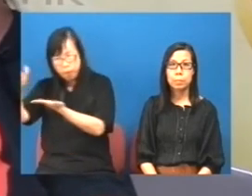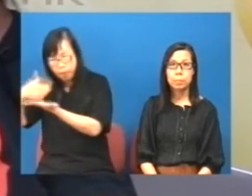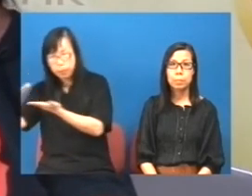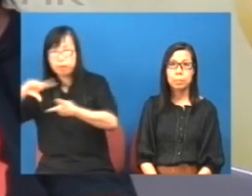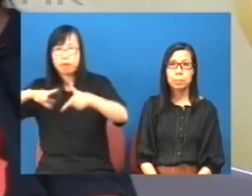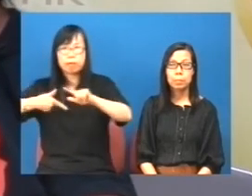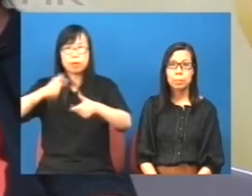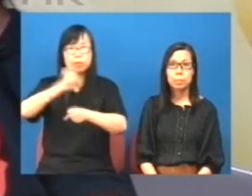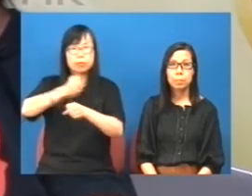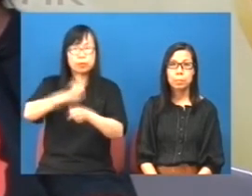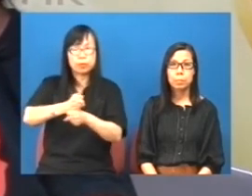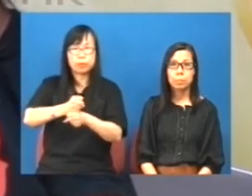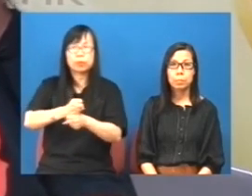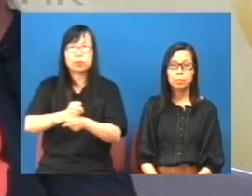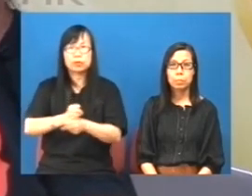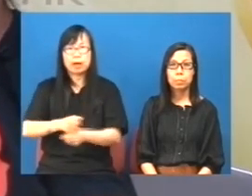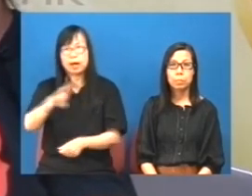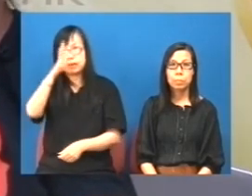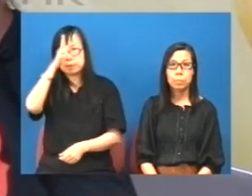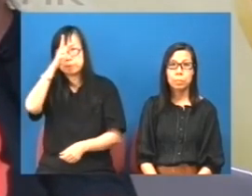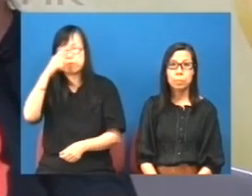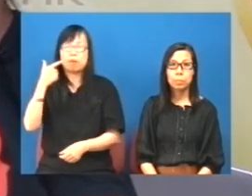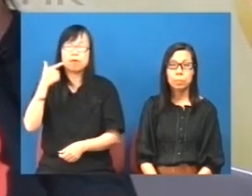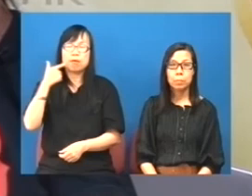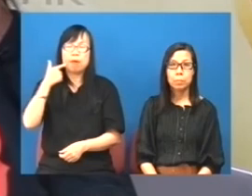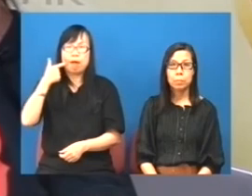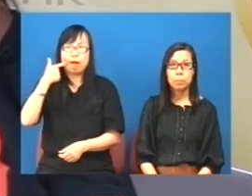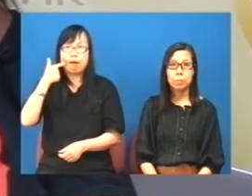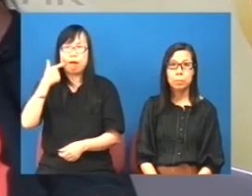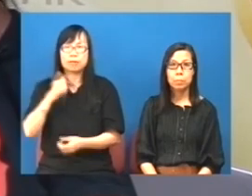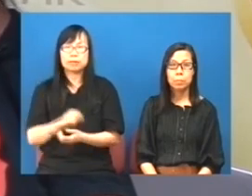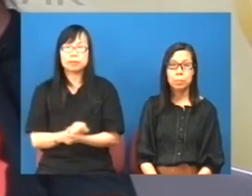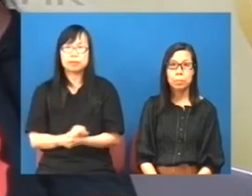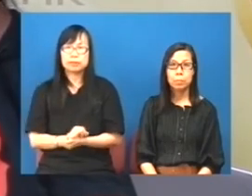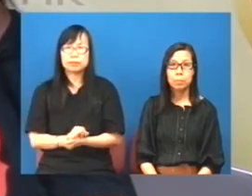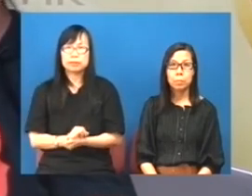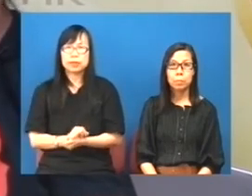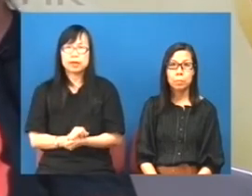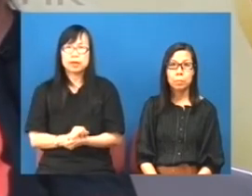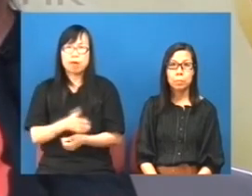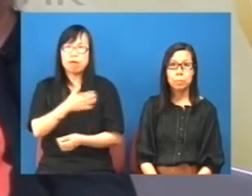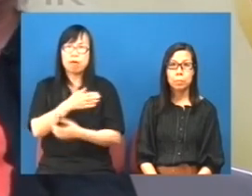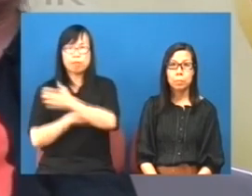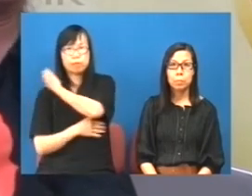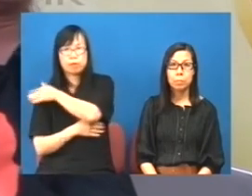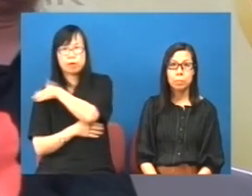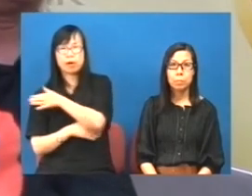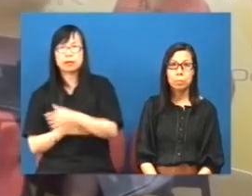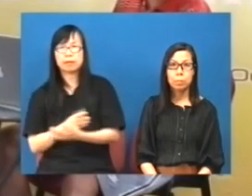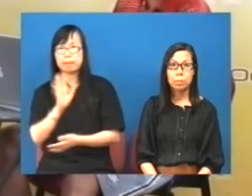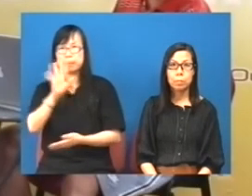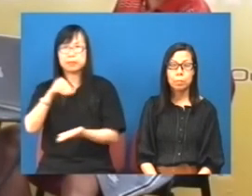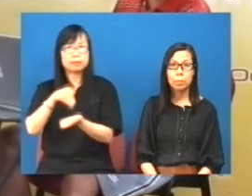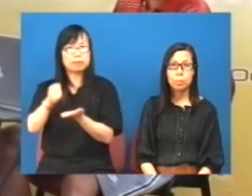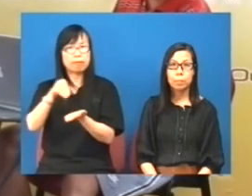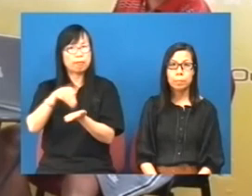官僚的僵化和卸責其實都未必是一定可以的